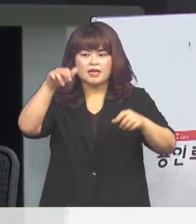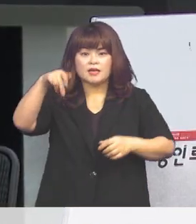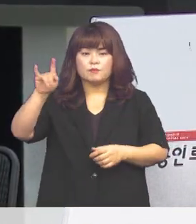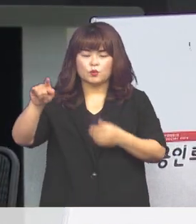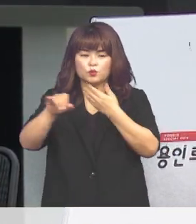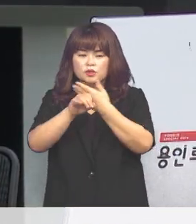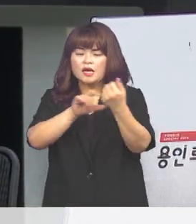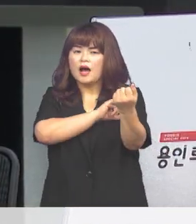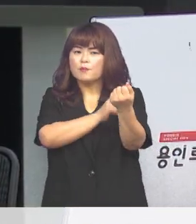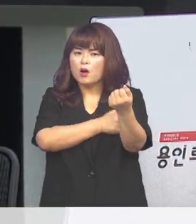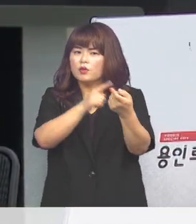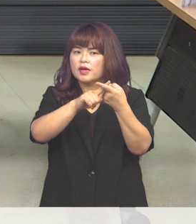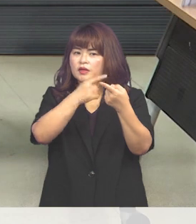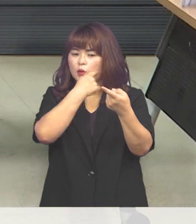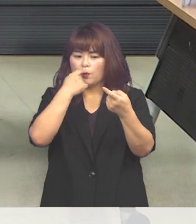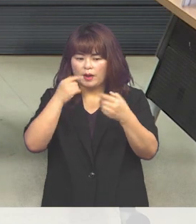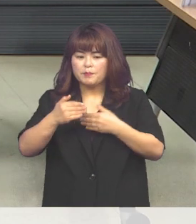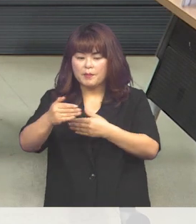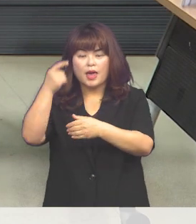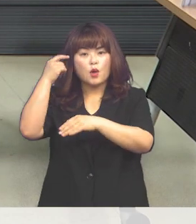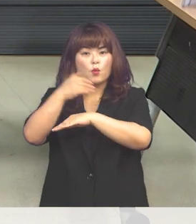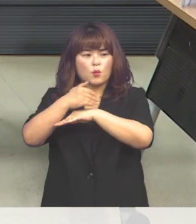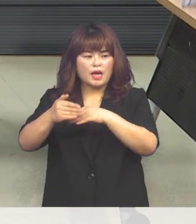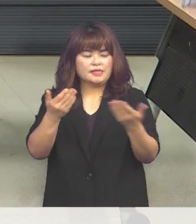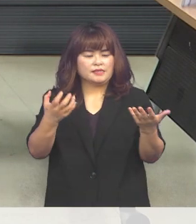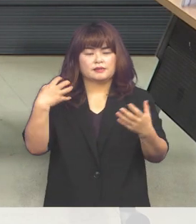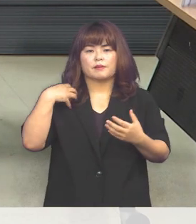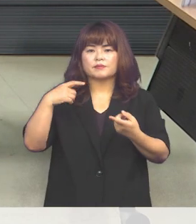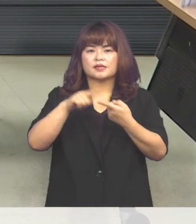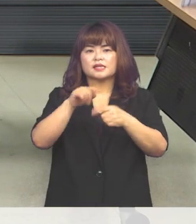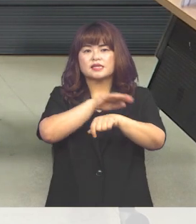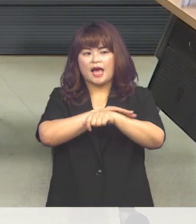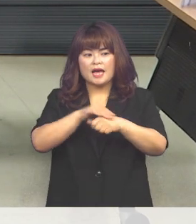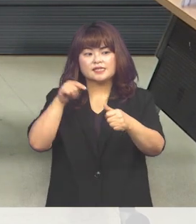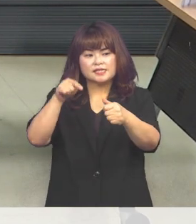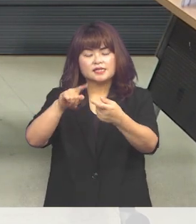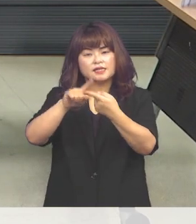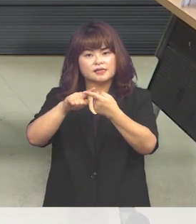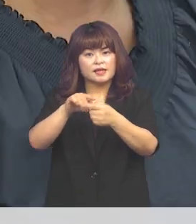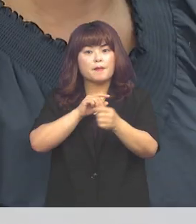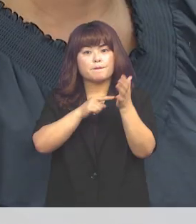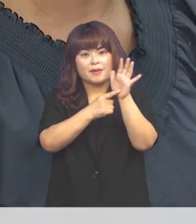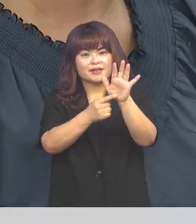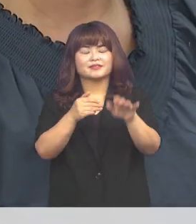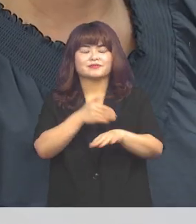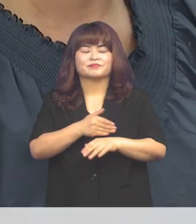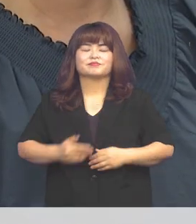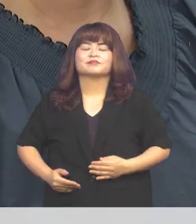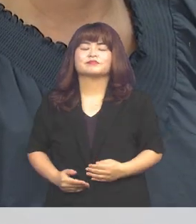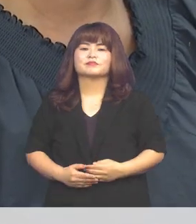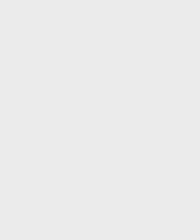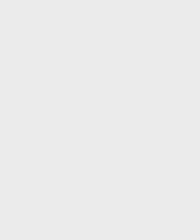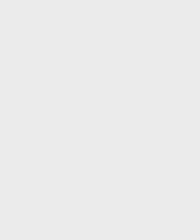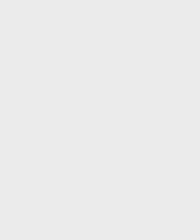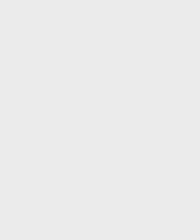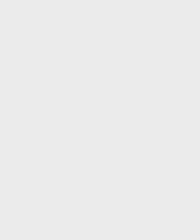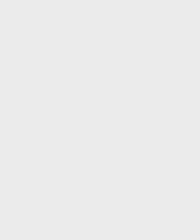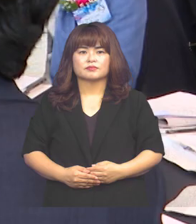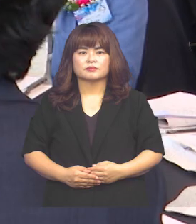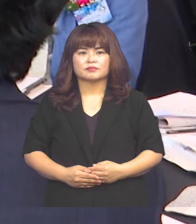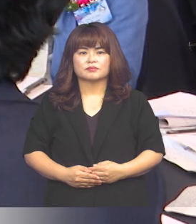인증 체계를 할 것으로 알고 있다며 시 관계자들에게도 잘 챙기도록 할 것이라고 말했습니다.